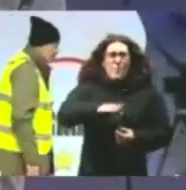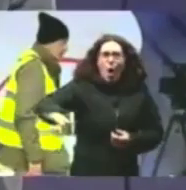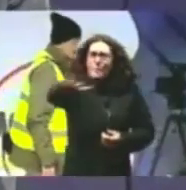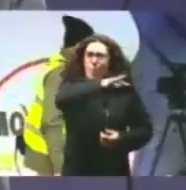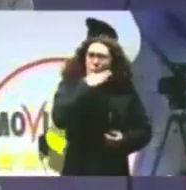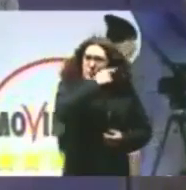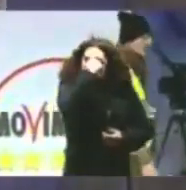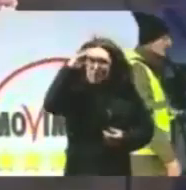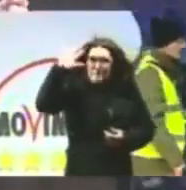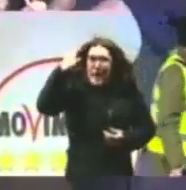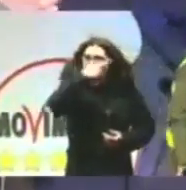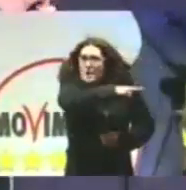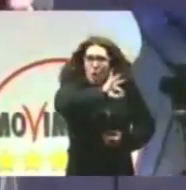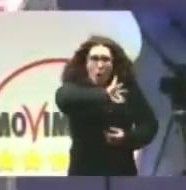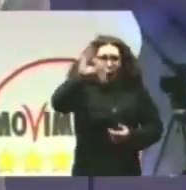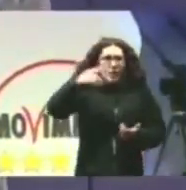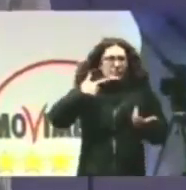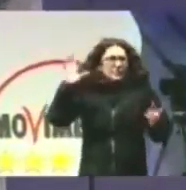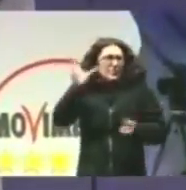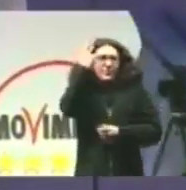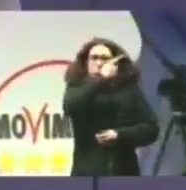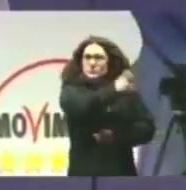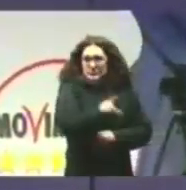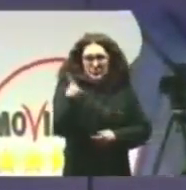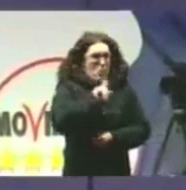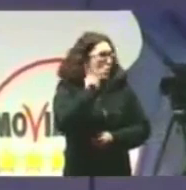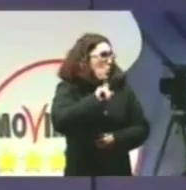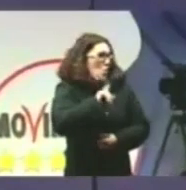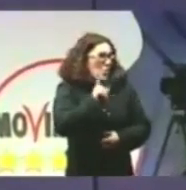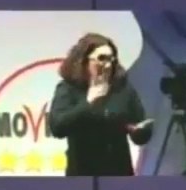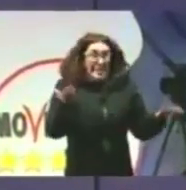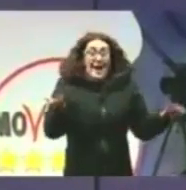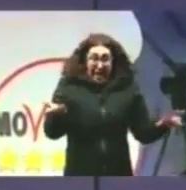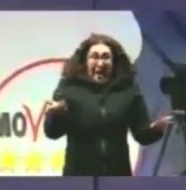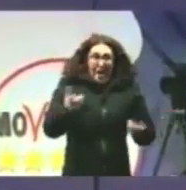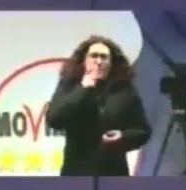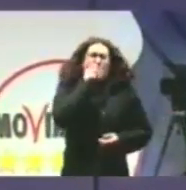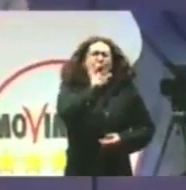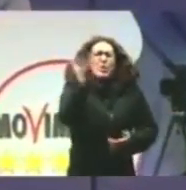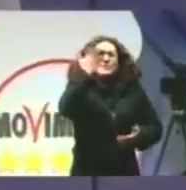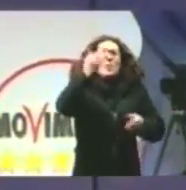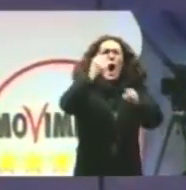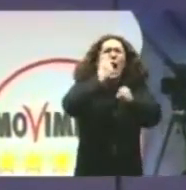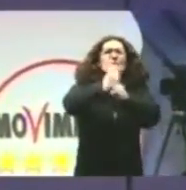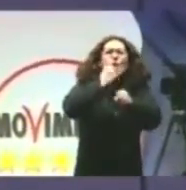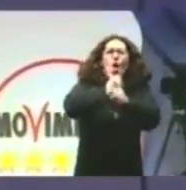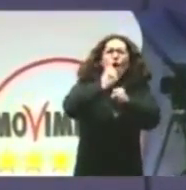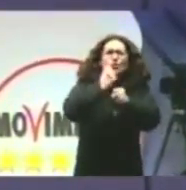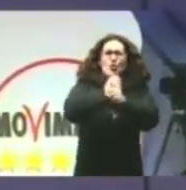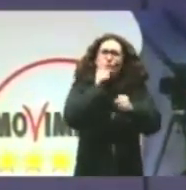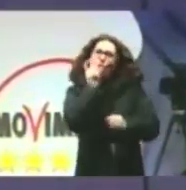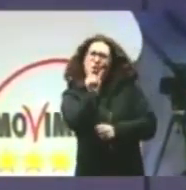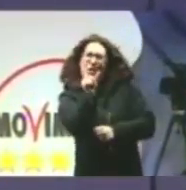No, uno che viene da Marte, ma esiste questa cosa. E allora le parole, per esempio, come lavoro, che